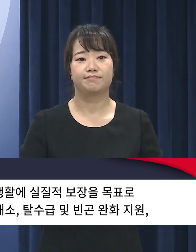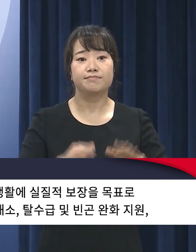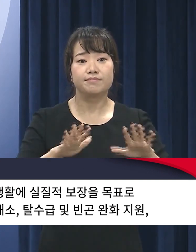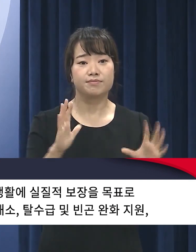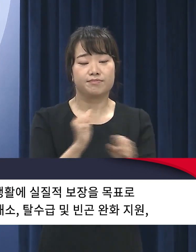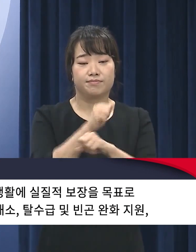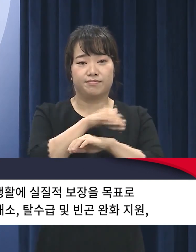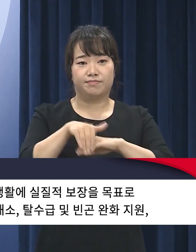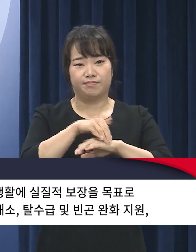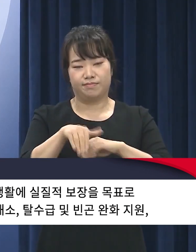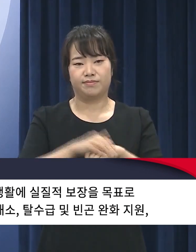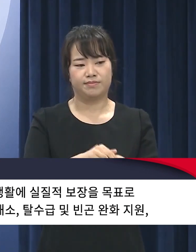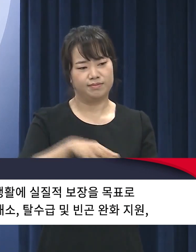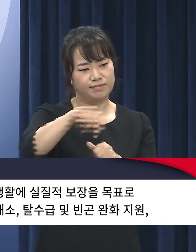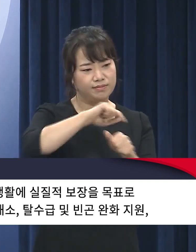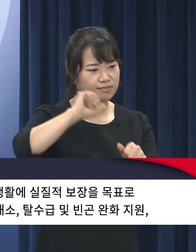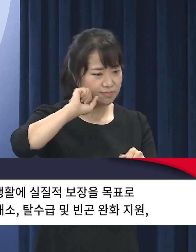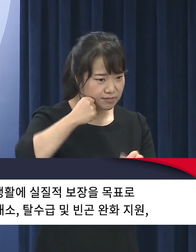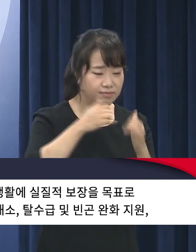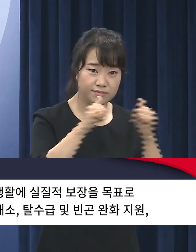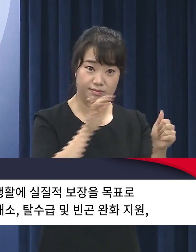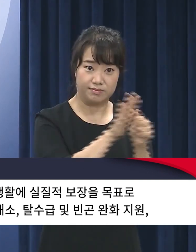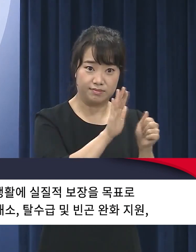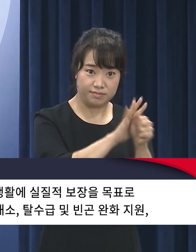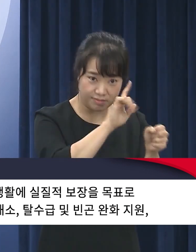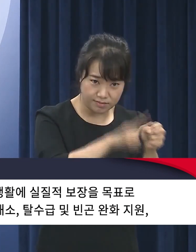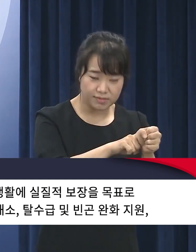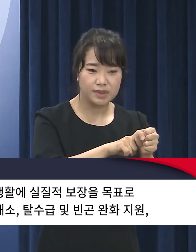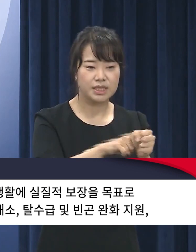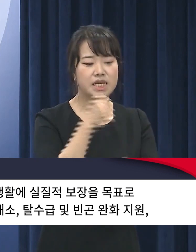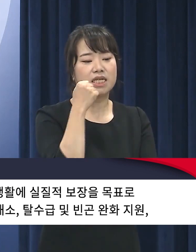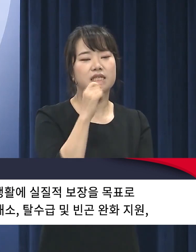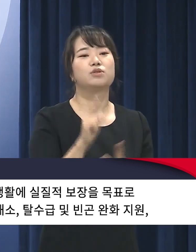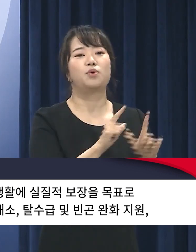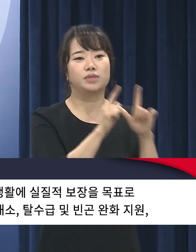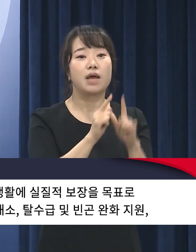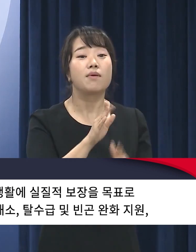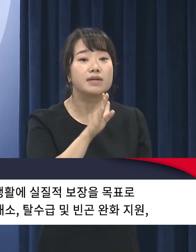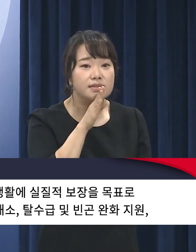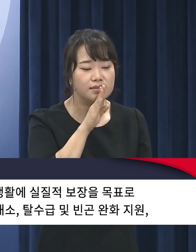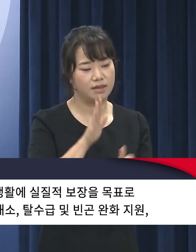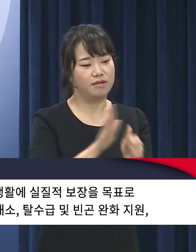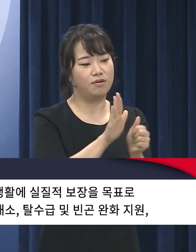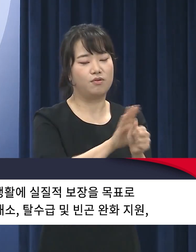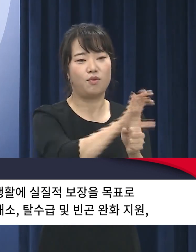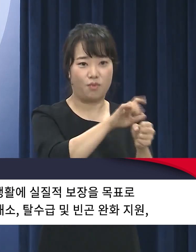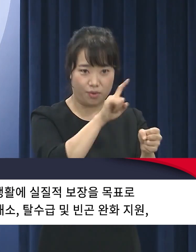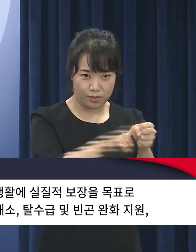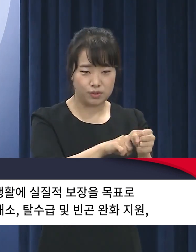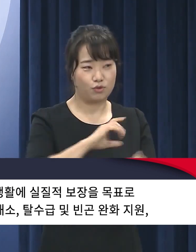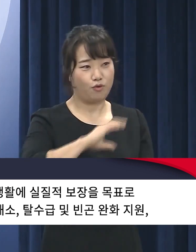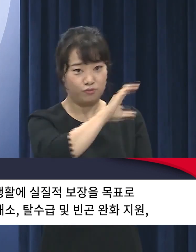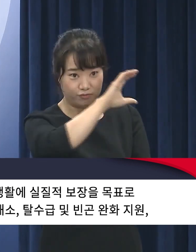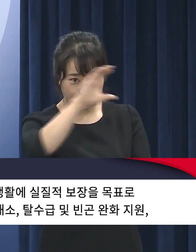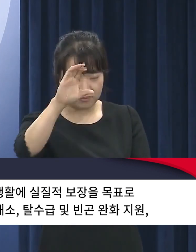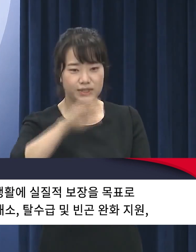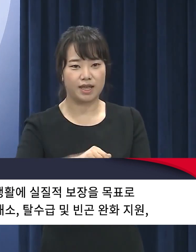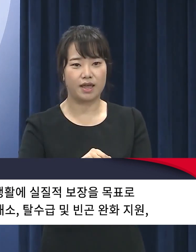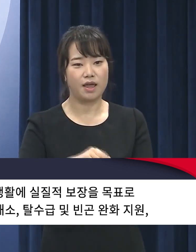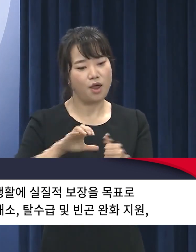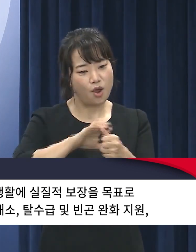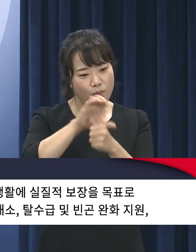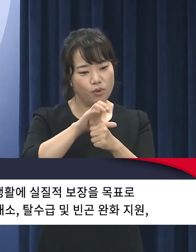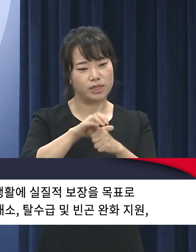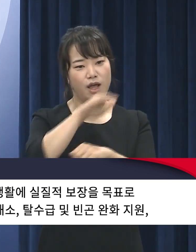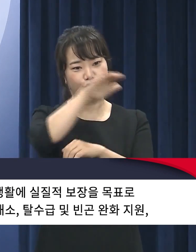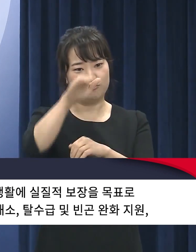이번 종합계획은 약자복지 강화를 통한 국민의 기초생활의 실질적 보장을 목표로 기초생활보장급여